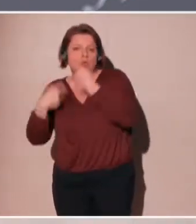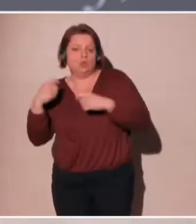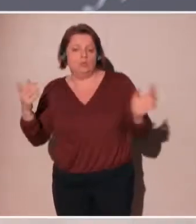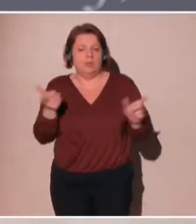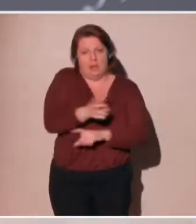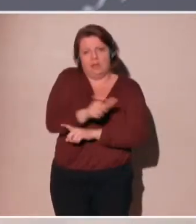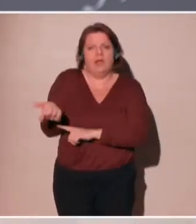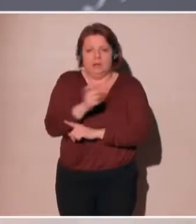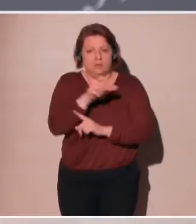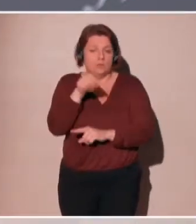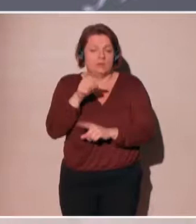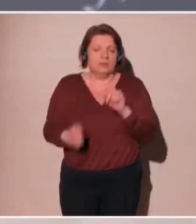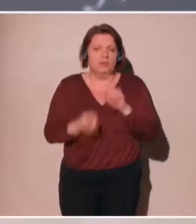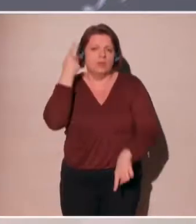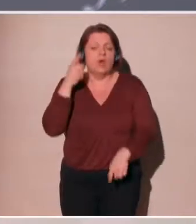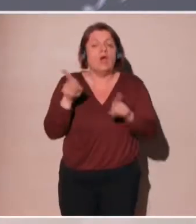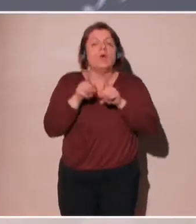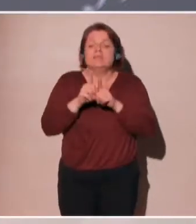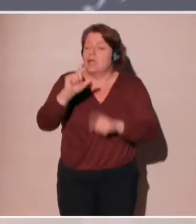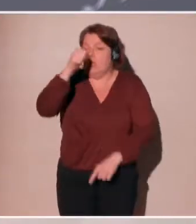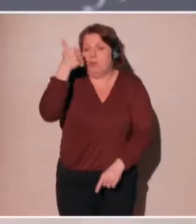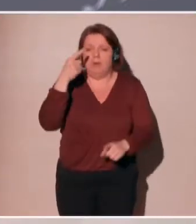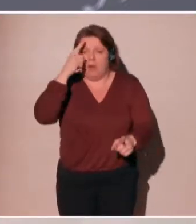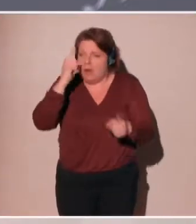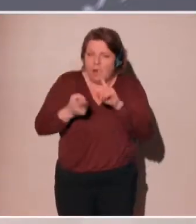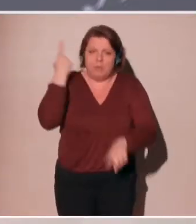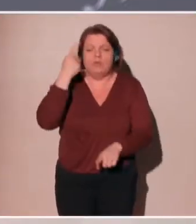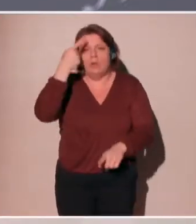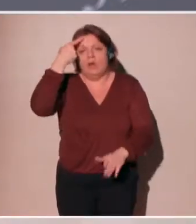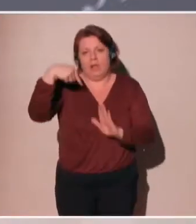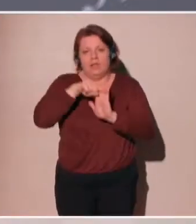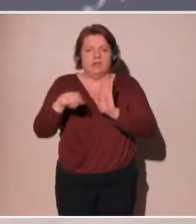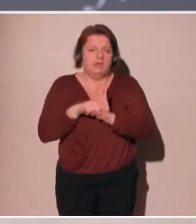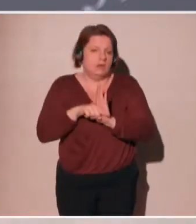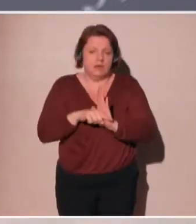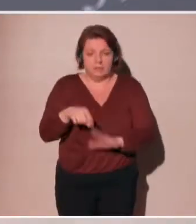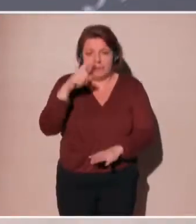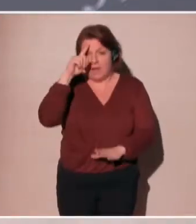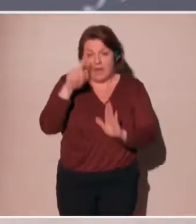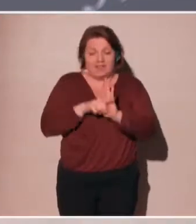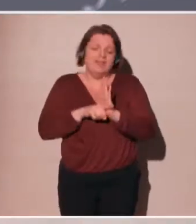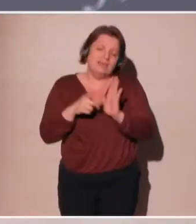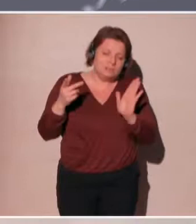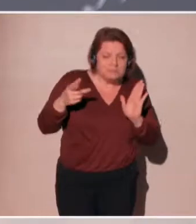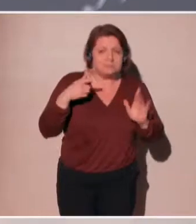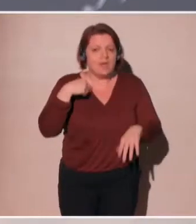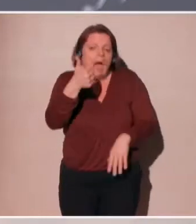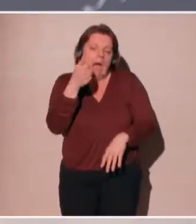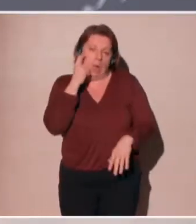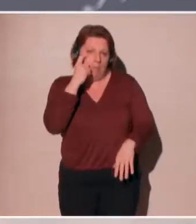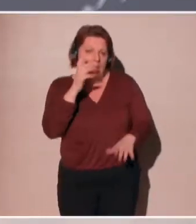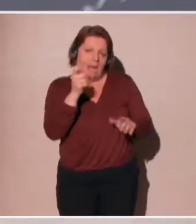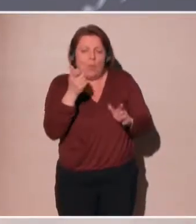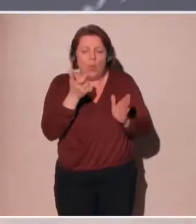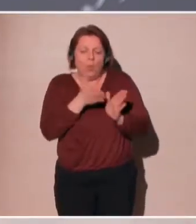autre challenge fondamental, c'est les questions d'éthique. Alors, sur les questions d'éthique, une remarque décalée, c'est qu'il faut faire attention